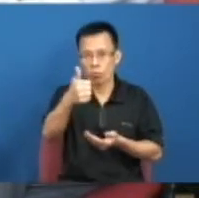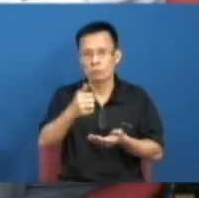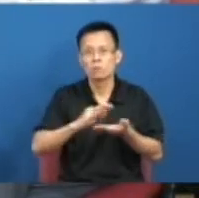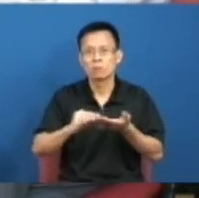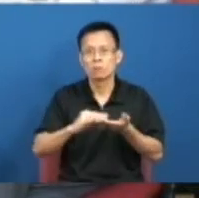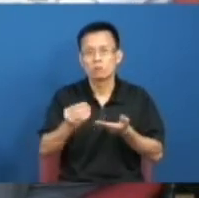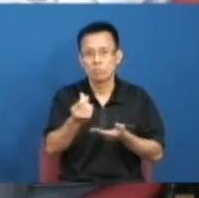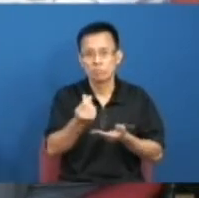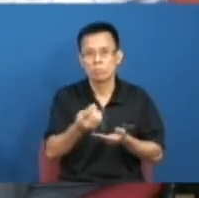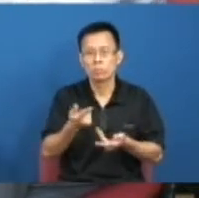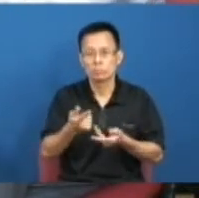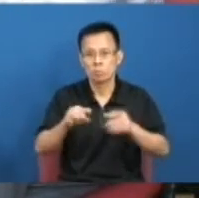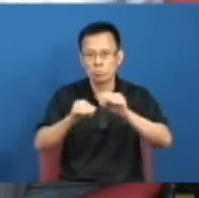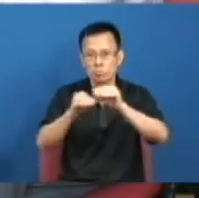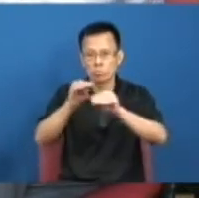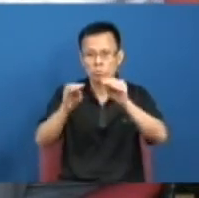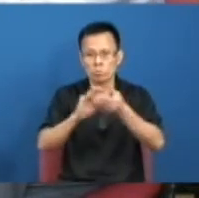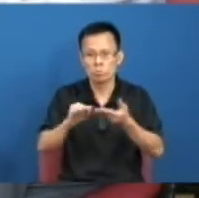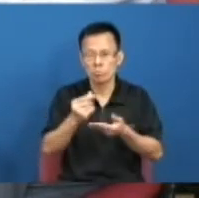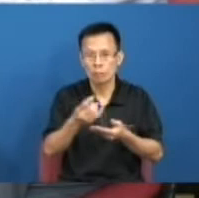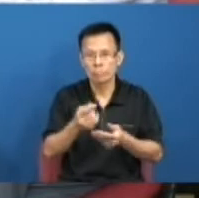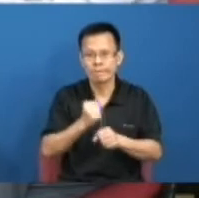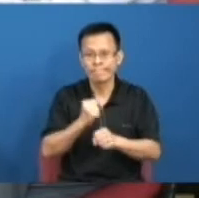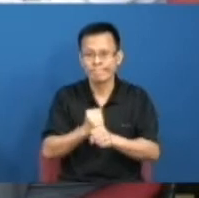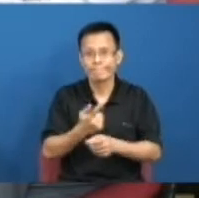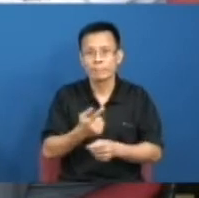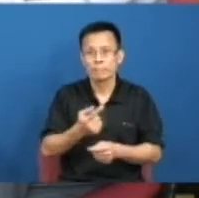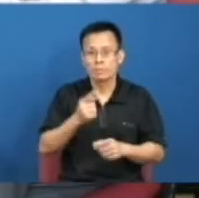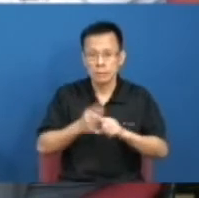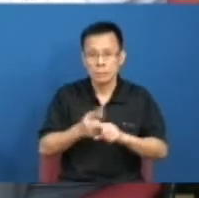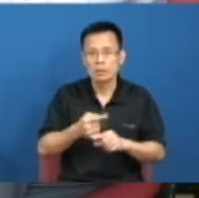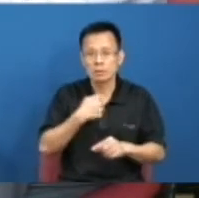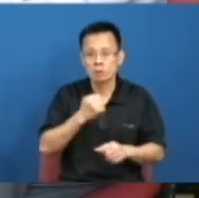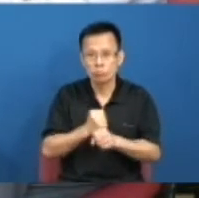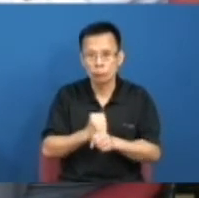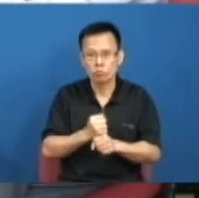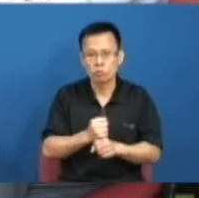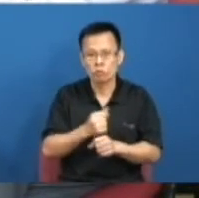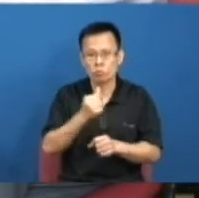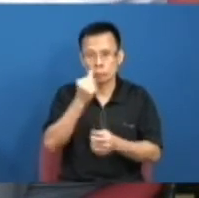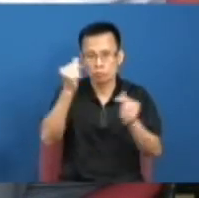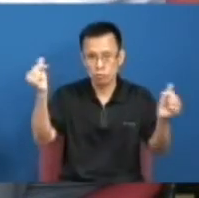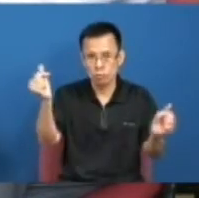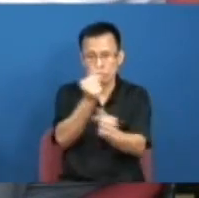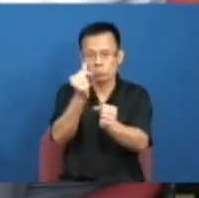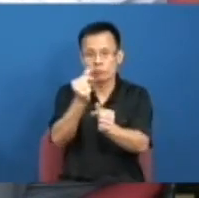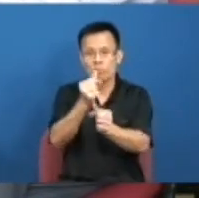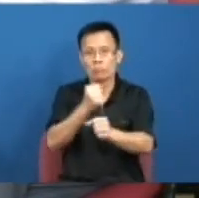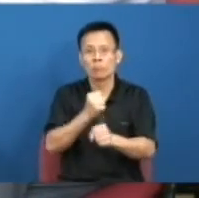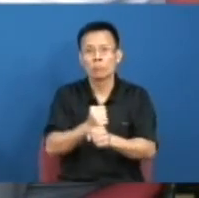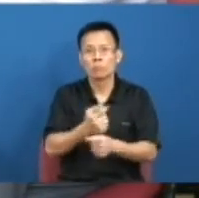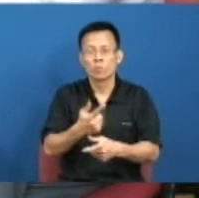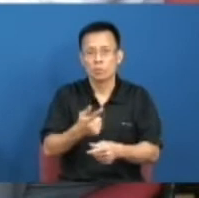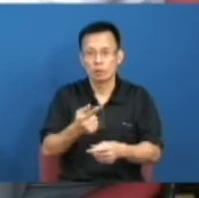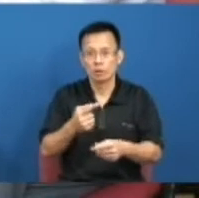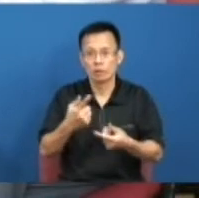埋佢嘅物料係佢做工程嗰時候要真係要做足功夫。譬如嗰個物料由個防水層